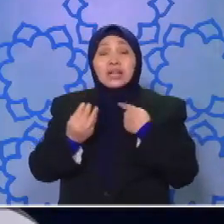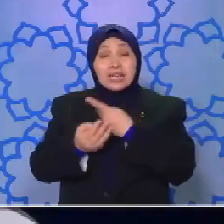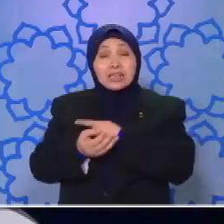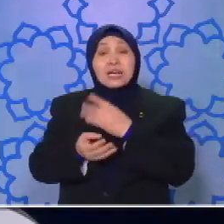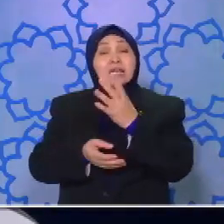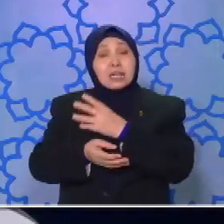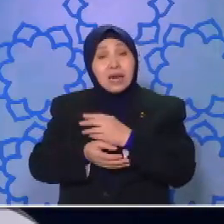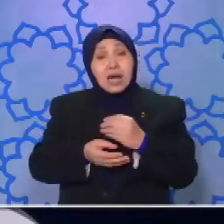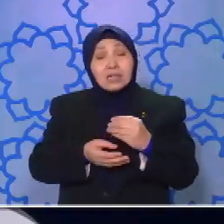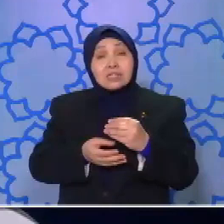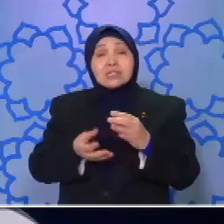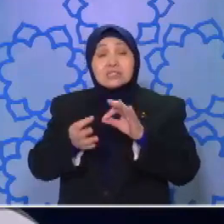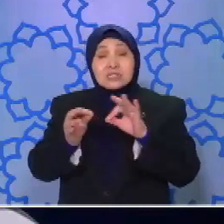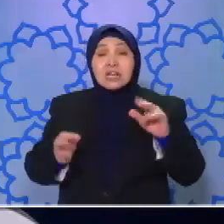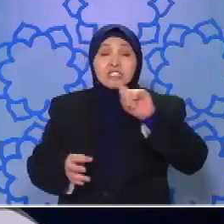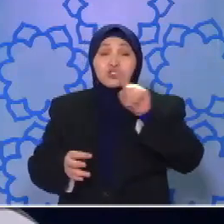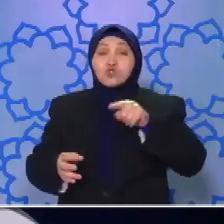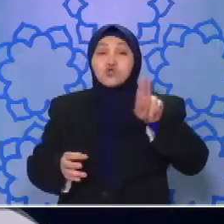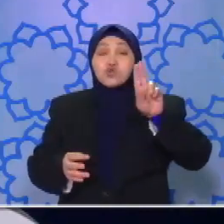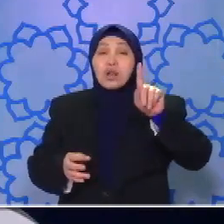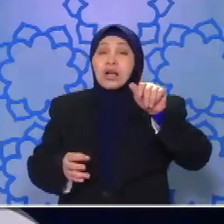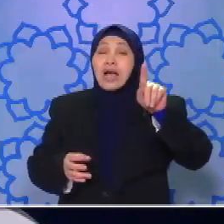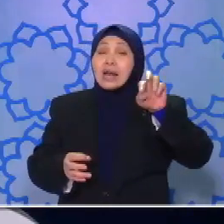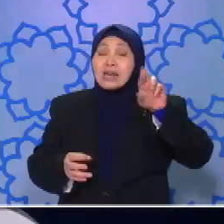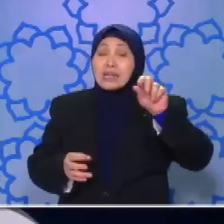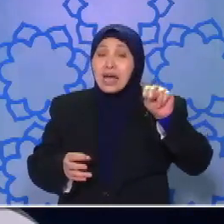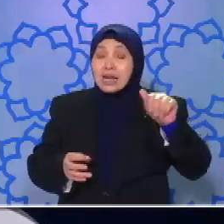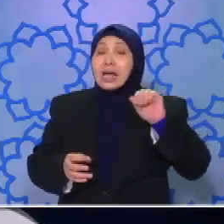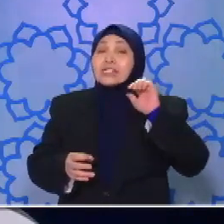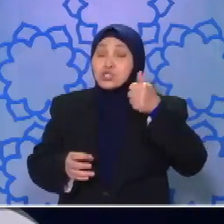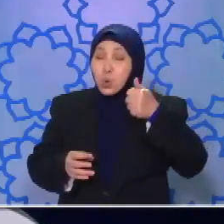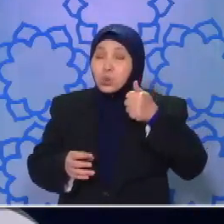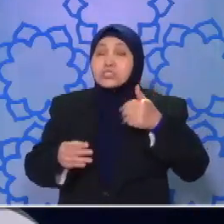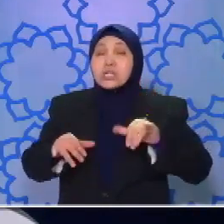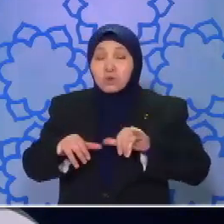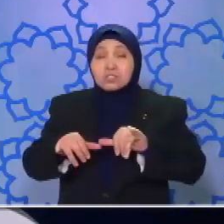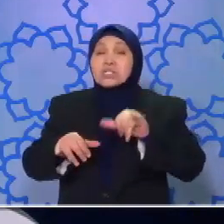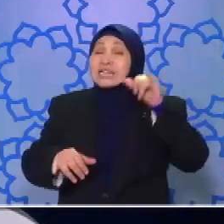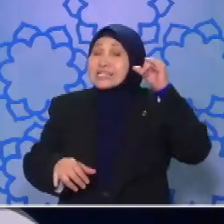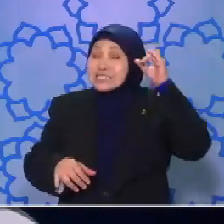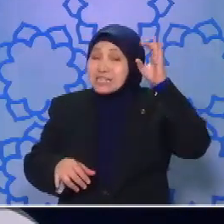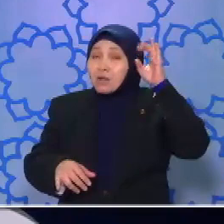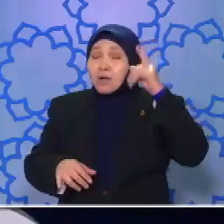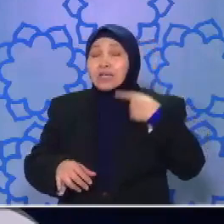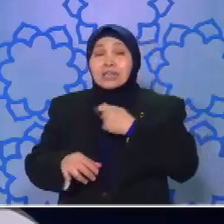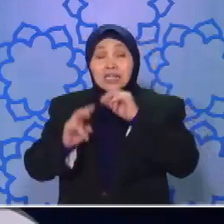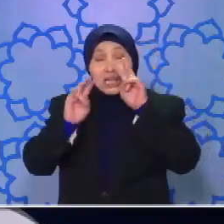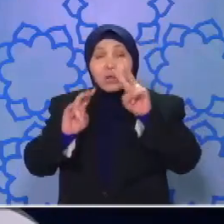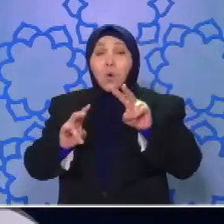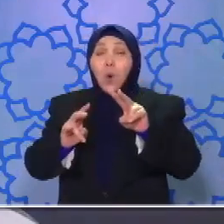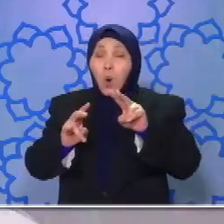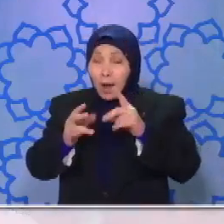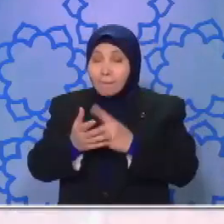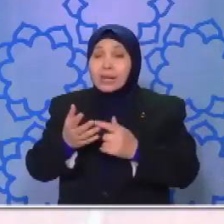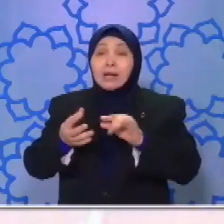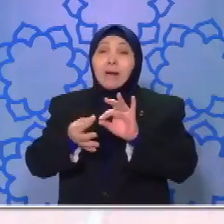Dan kisah Zulkarnain kita akan ikuti pada hari esok seterusnya, insya-Allah kita lihat resolusi hari